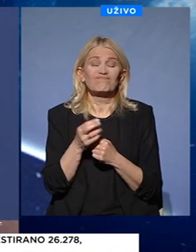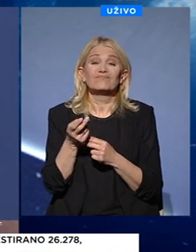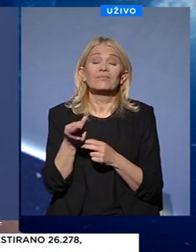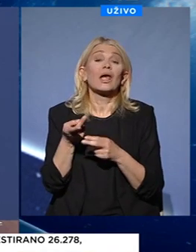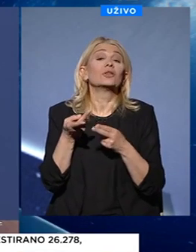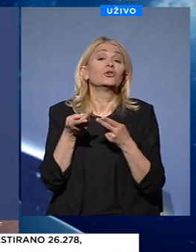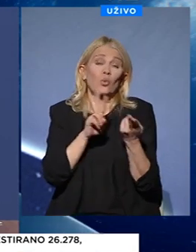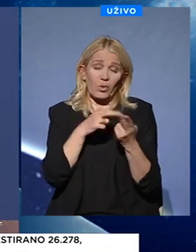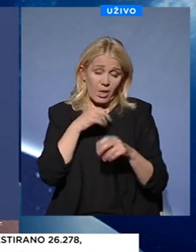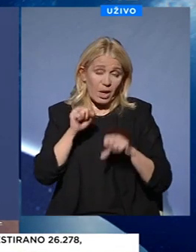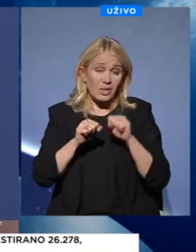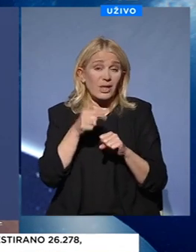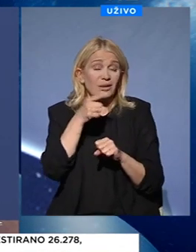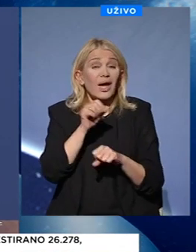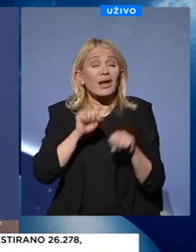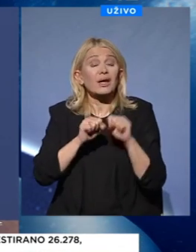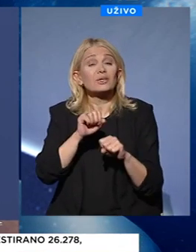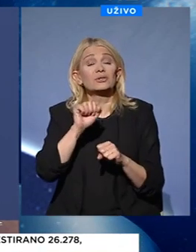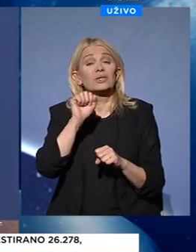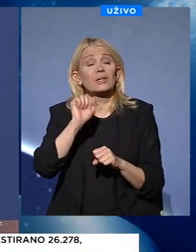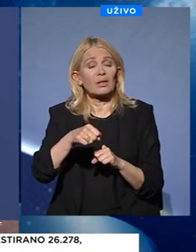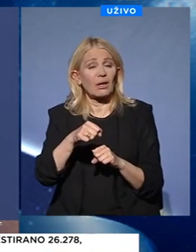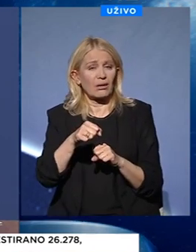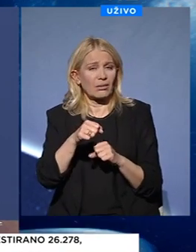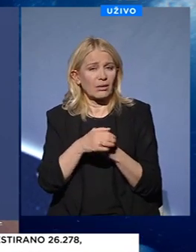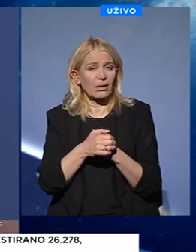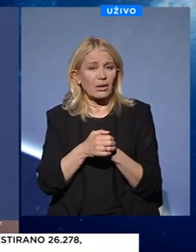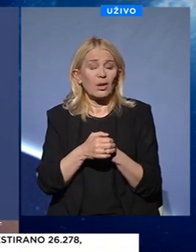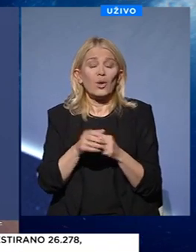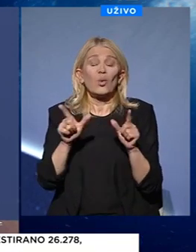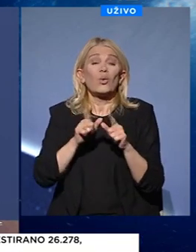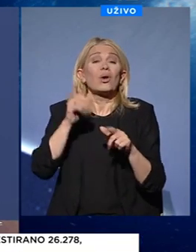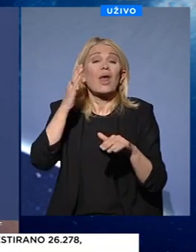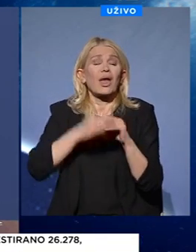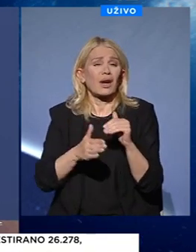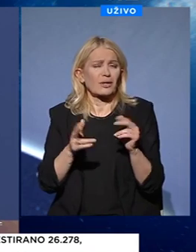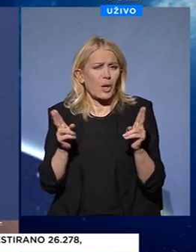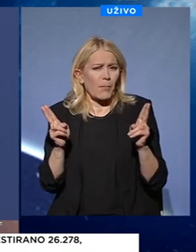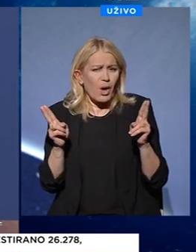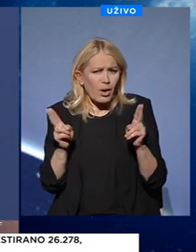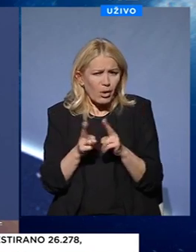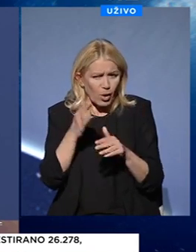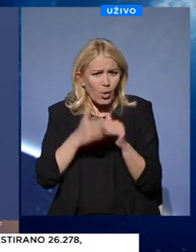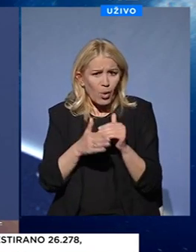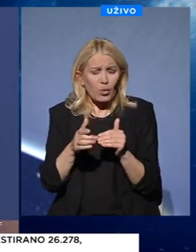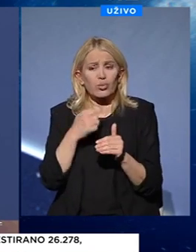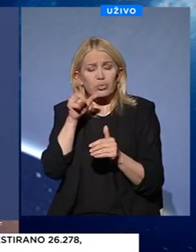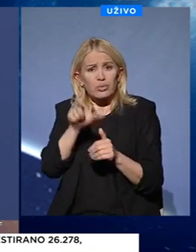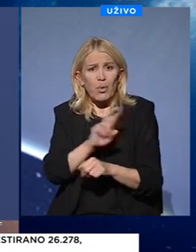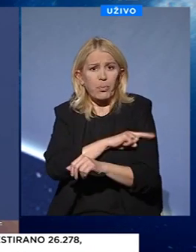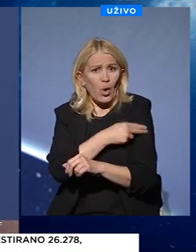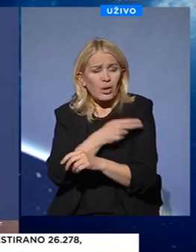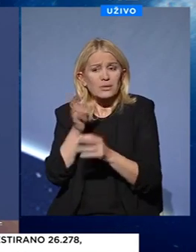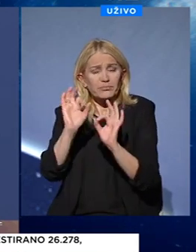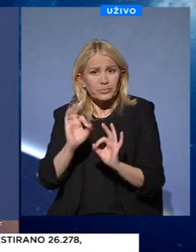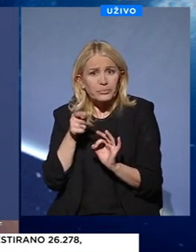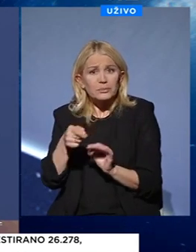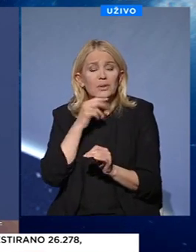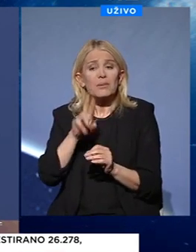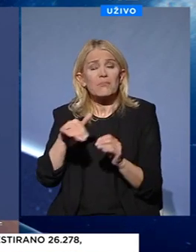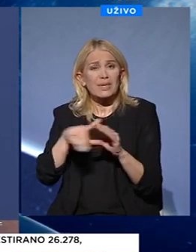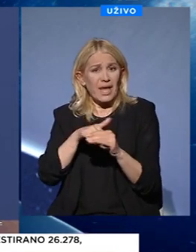drugi način, a taj način je da u najkraćem mogućem roku osposobimo ustanovu sa postojećim